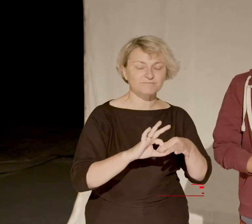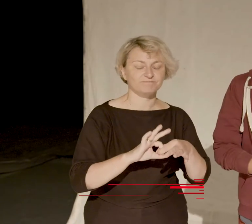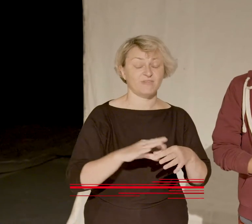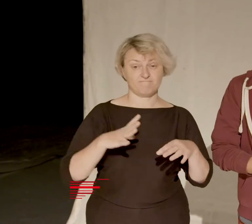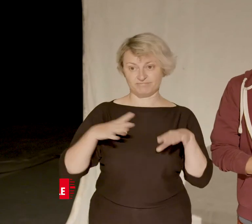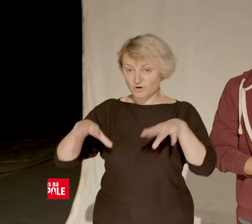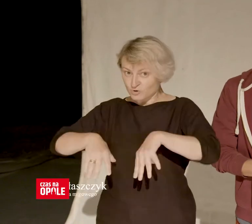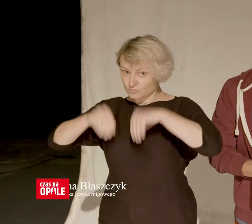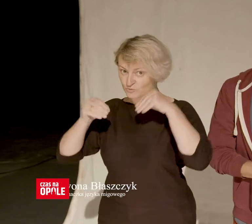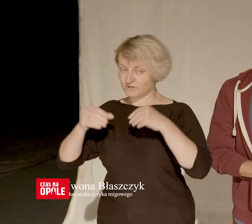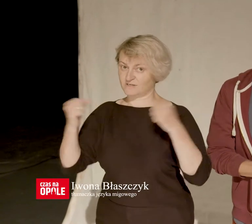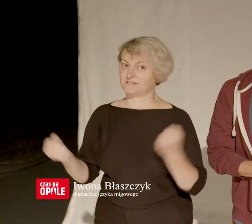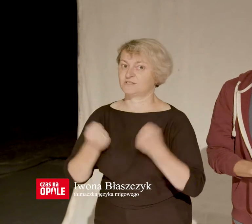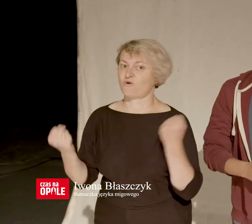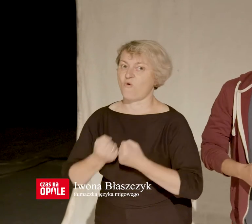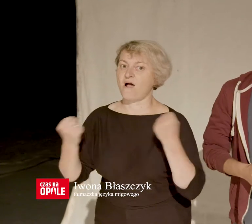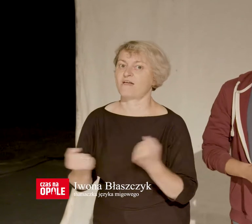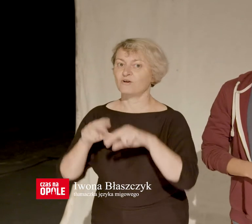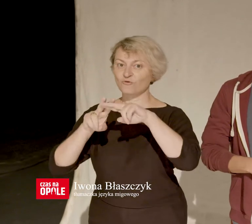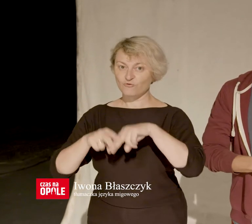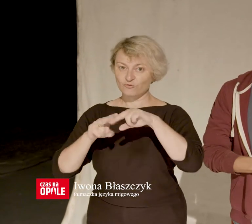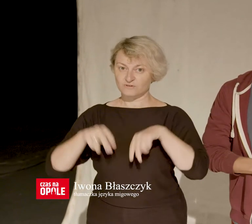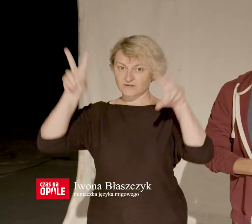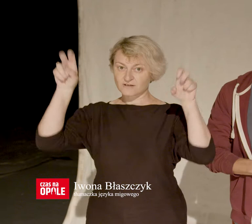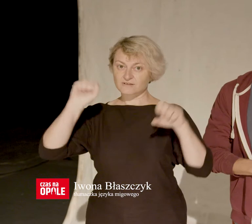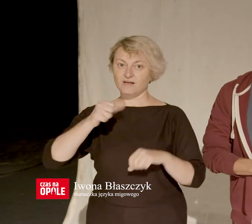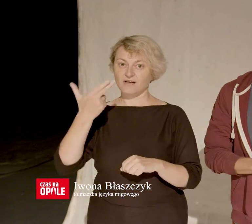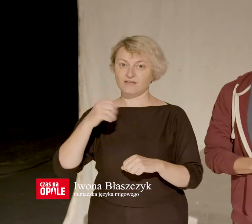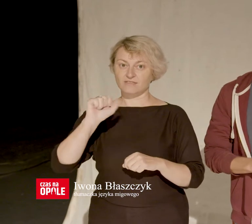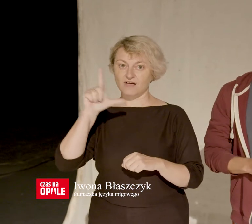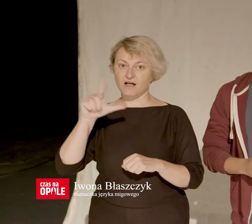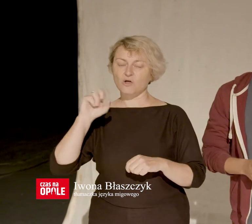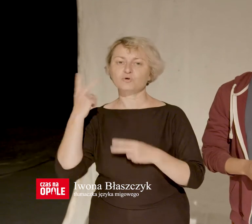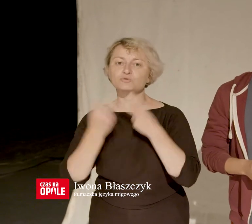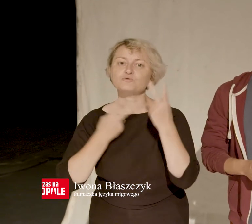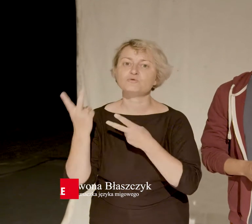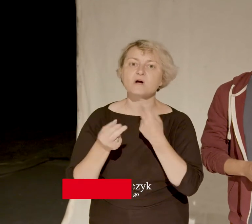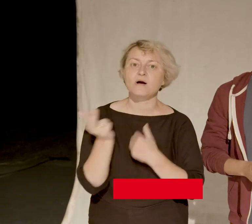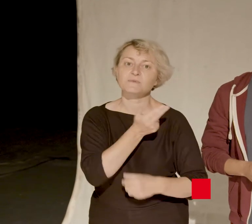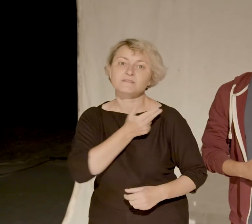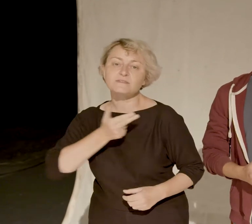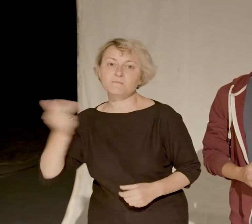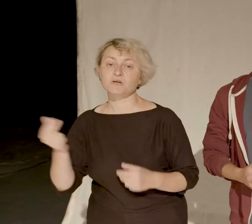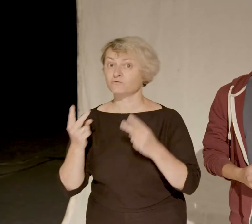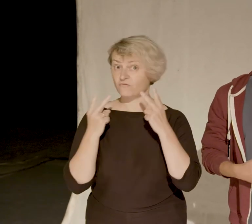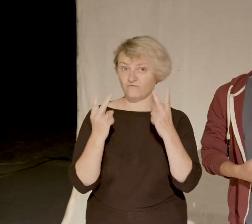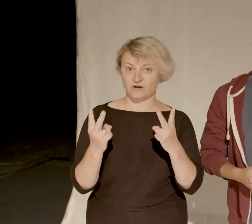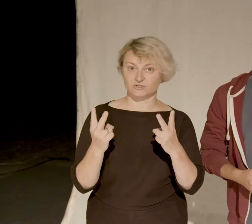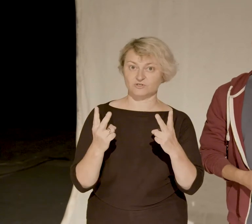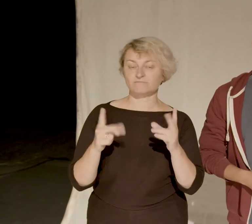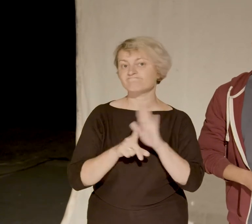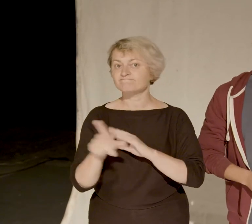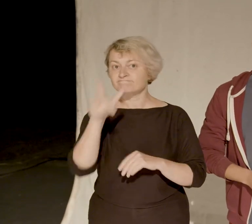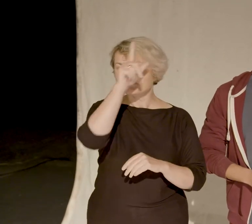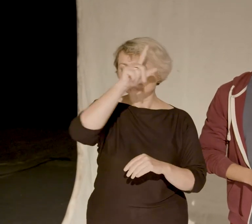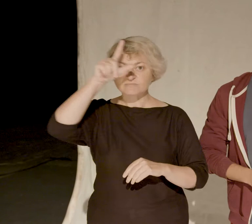Rozpoczynając naszą działalność w Fundacji Analog, szukamy cały czas tematów, które są ważne, ważne